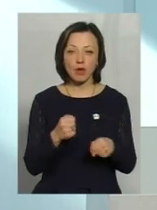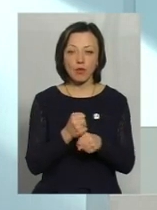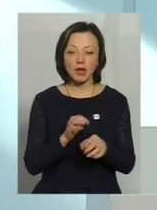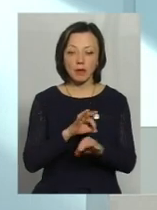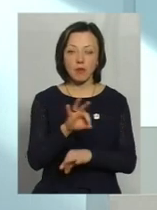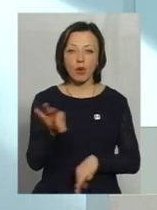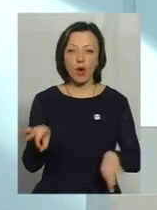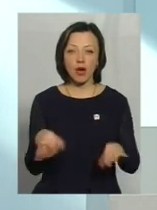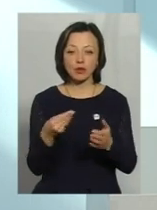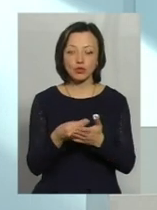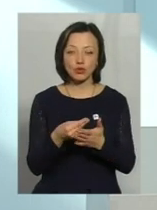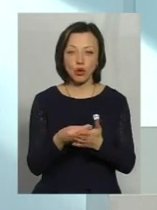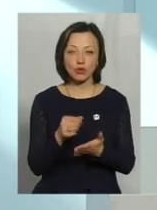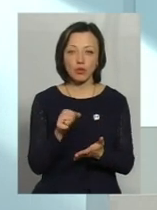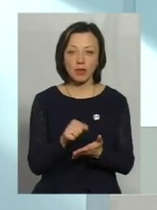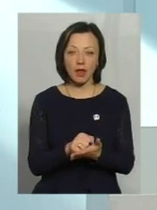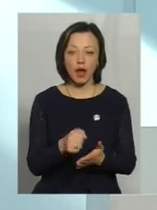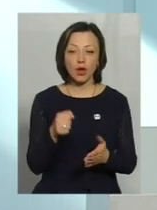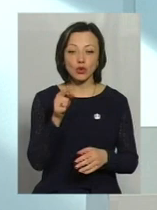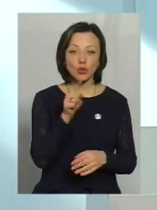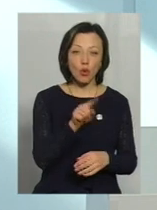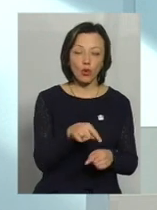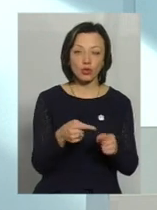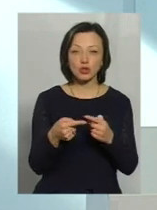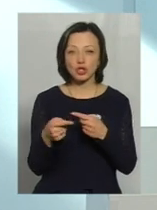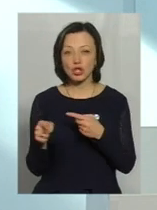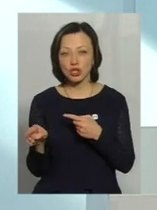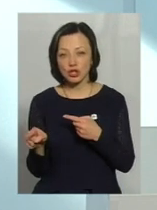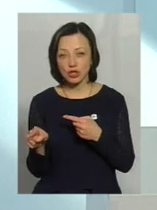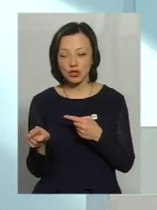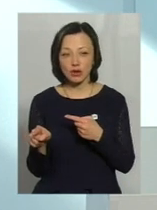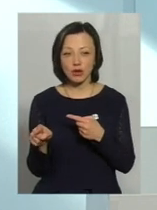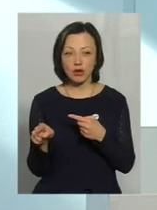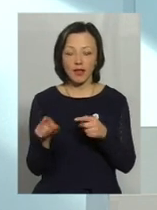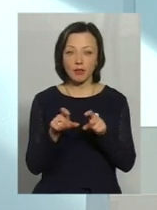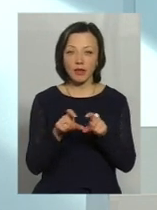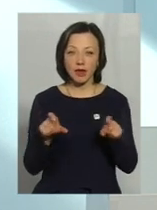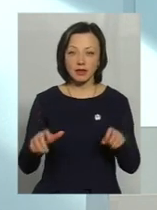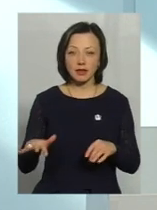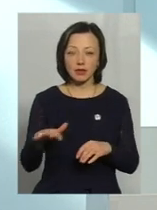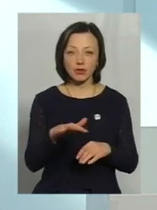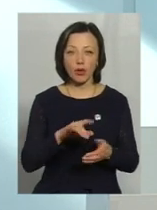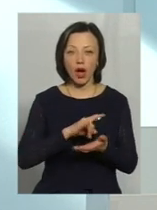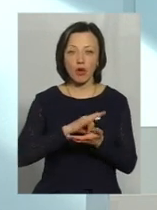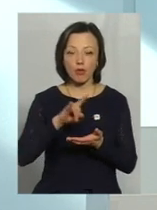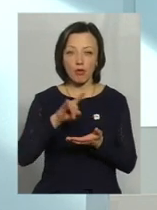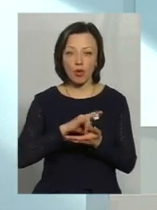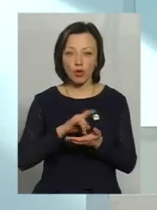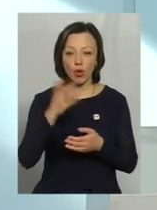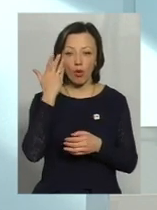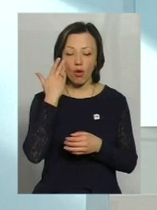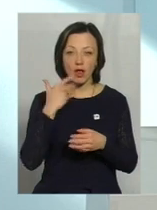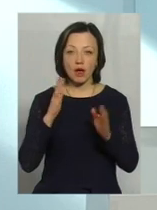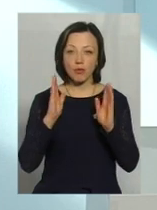проектні кошторисні документації того чи іншого інфраструктурного об'єкта на території аеропорту. І коли